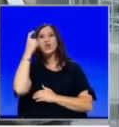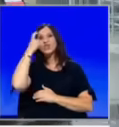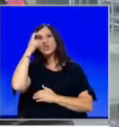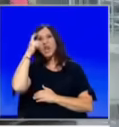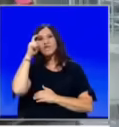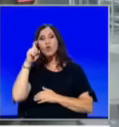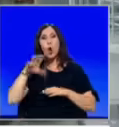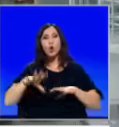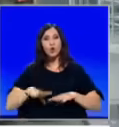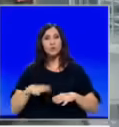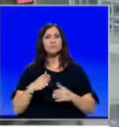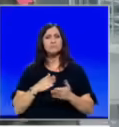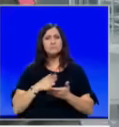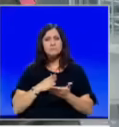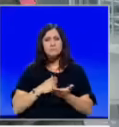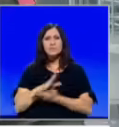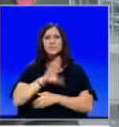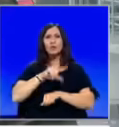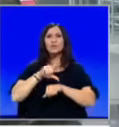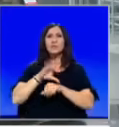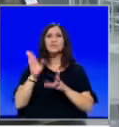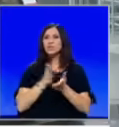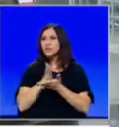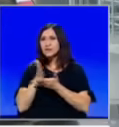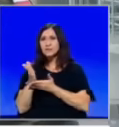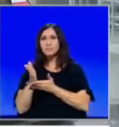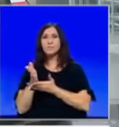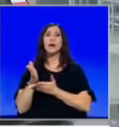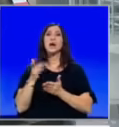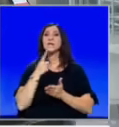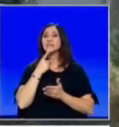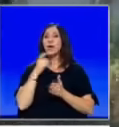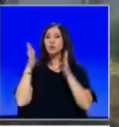Червоногрод. През цялото време бяха насочени всички средства за идентифицирането му.